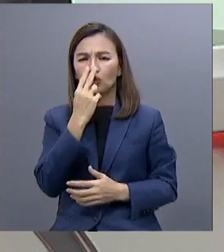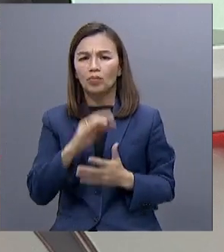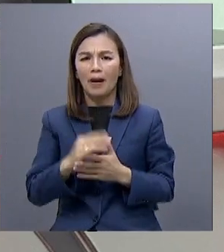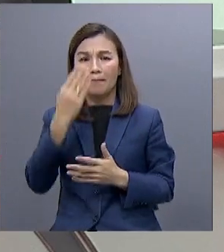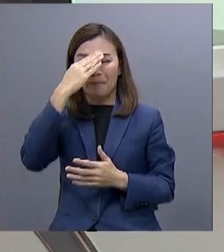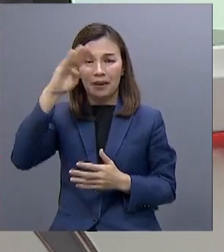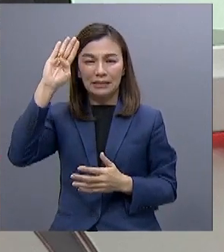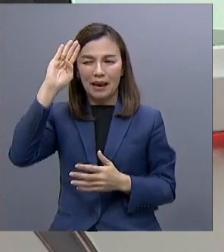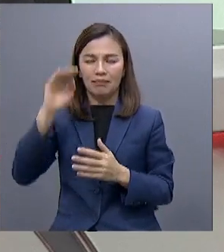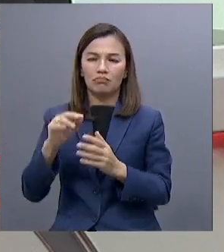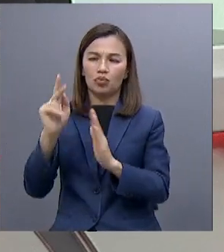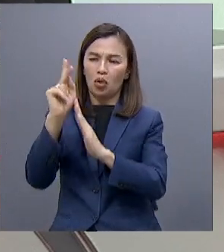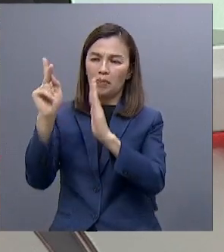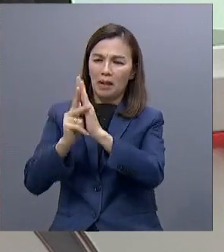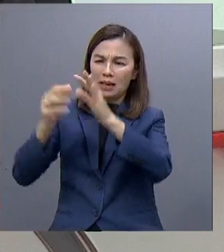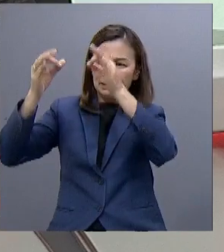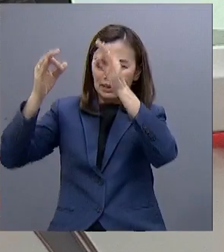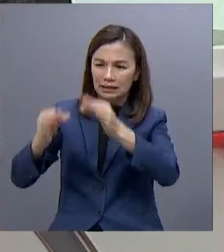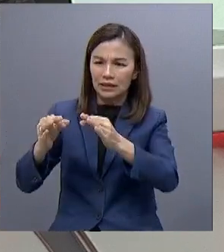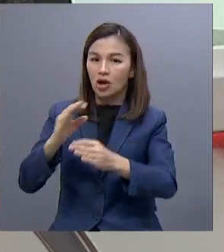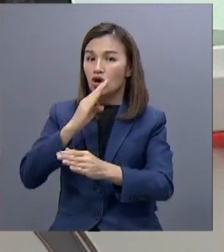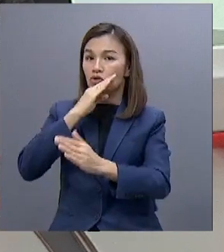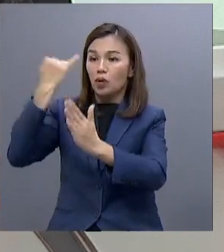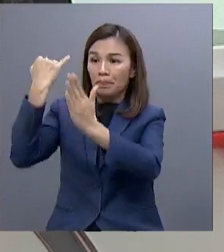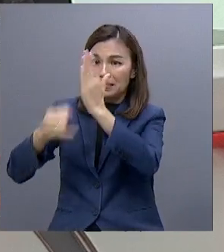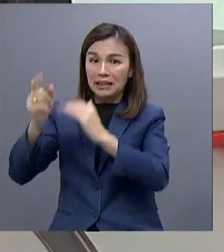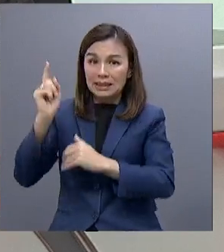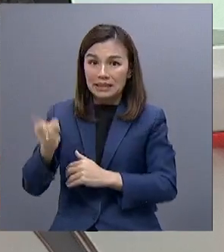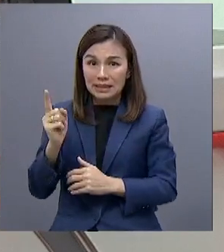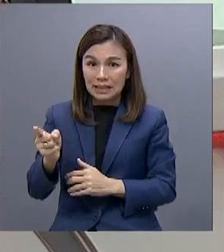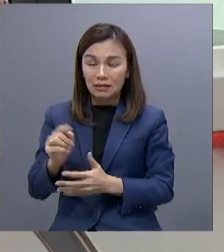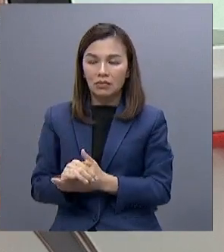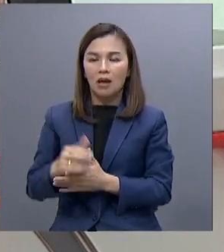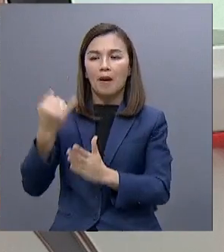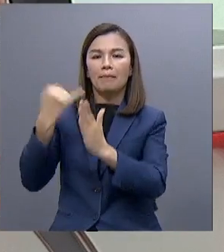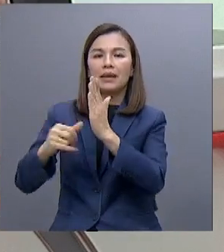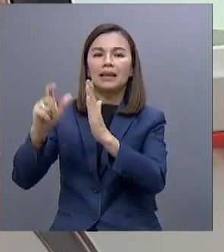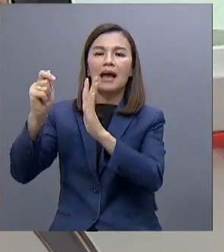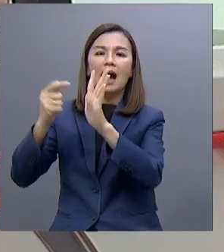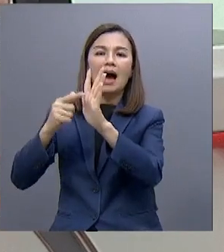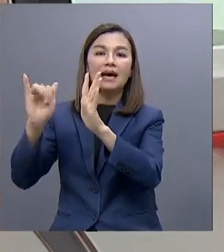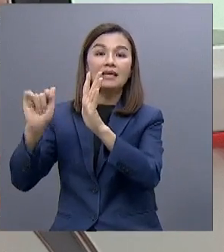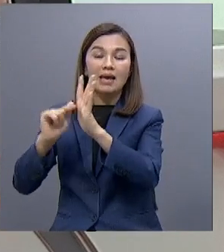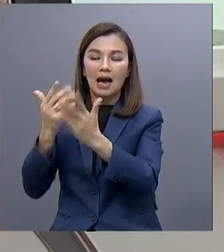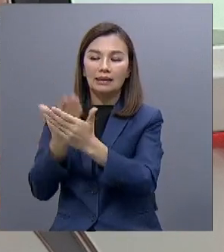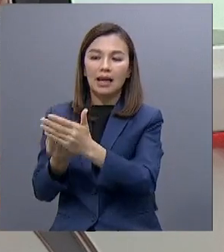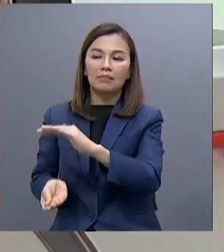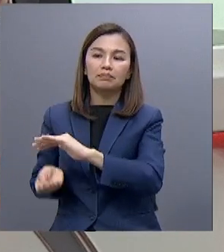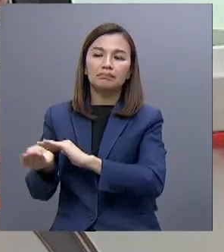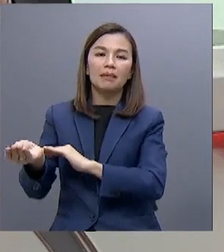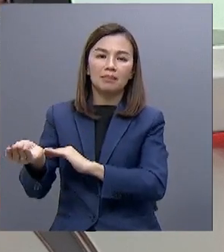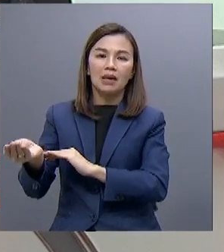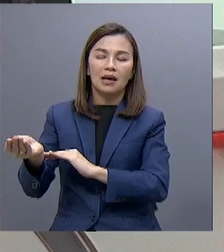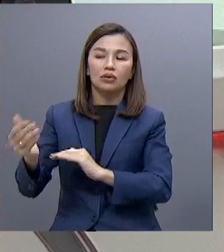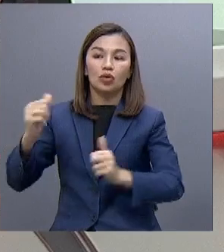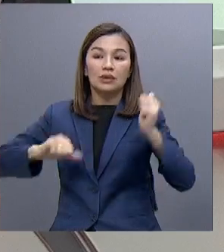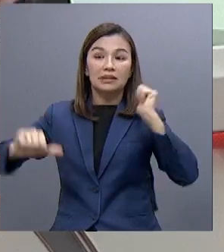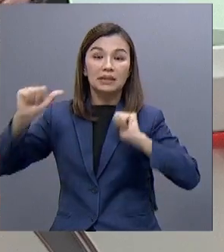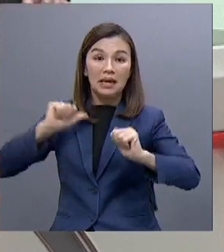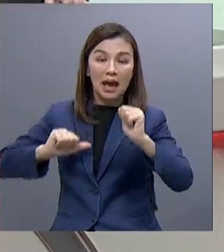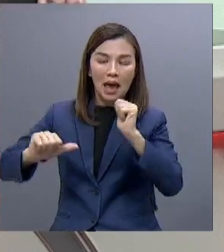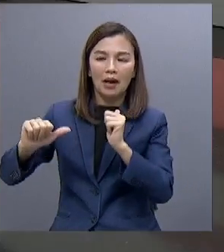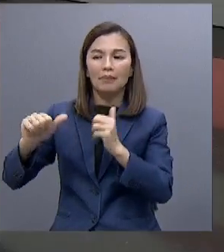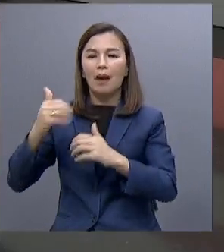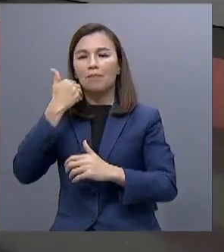ค่ะถ้าเกิดว่าศาลตัดสินบอกว่าเขามีความผิดจริงในคดีอาญาที่มีการจ่ายเงินปิดปากนักแสดงภาพยนตร์สำหรับผู้ใหญ่คุณ